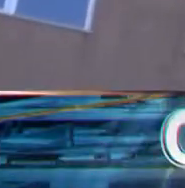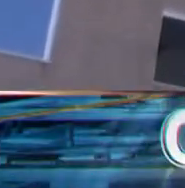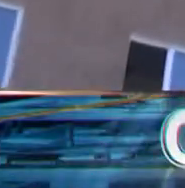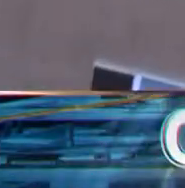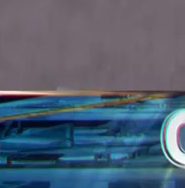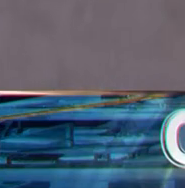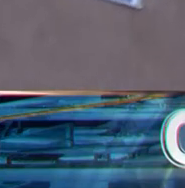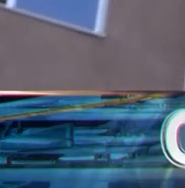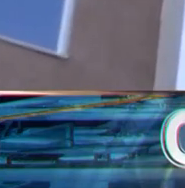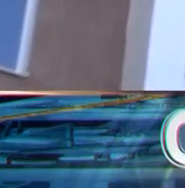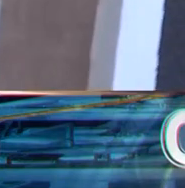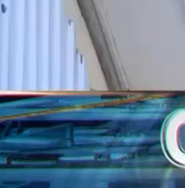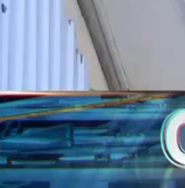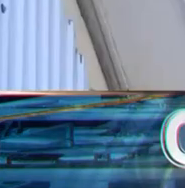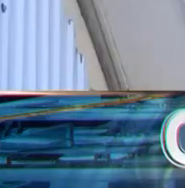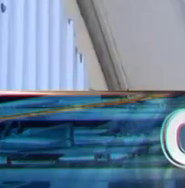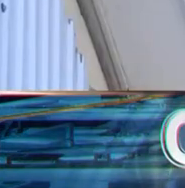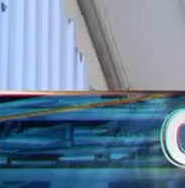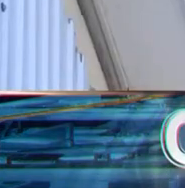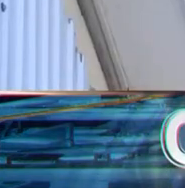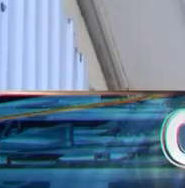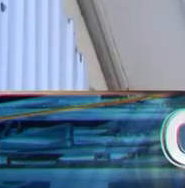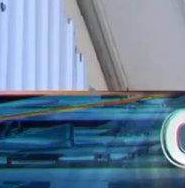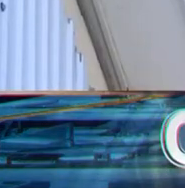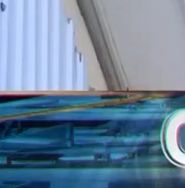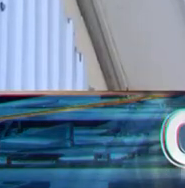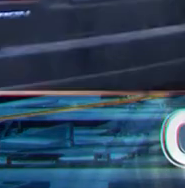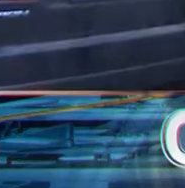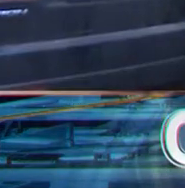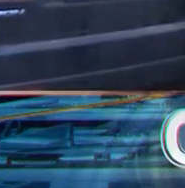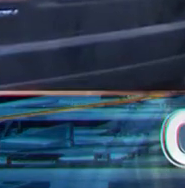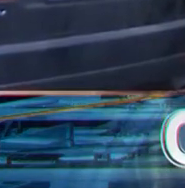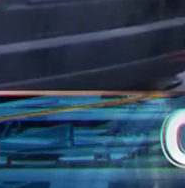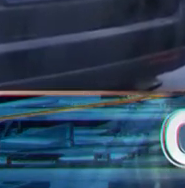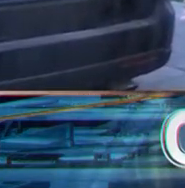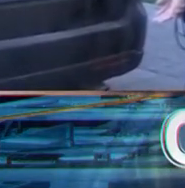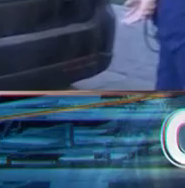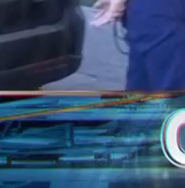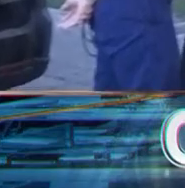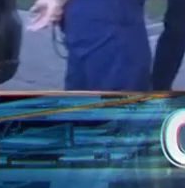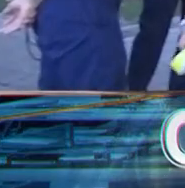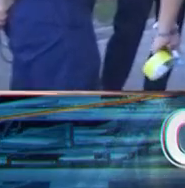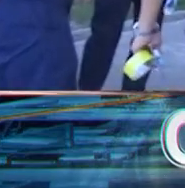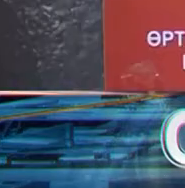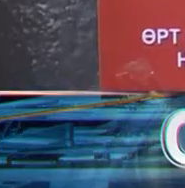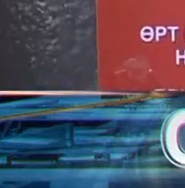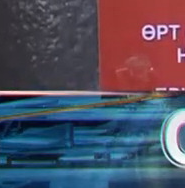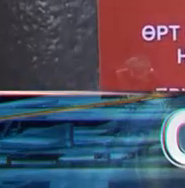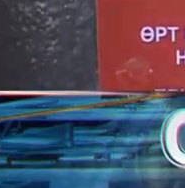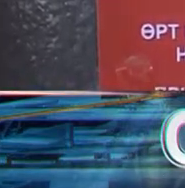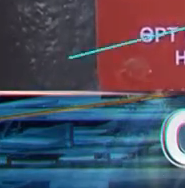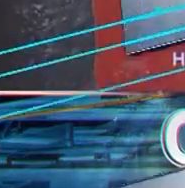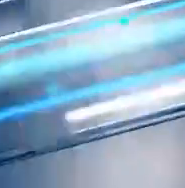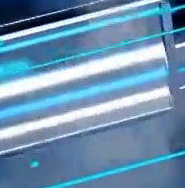Опасность за окном. 6 малолетних детей выпали из окон в прошлом году. За 8 истекших месяцев нынешнего уже 3 факта.